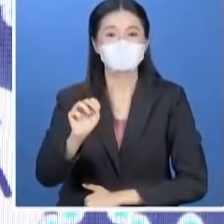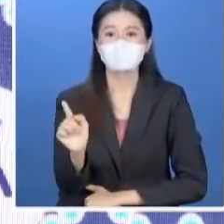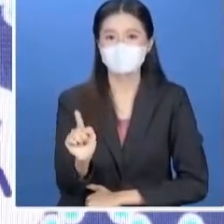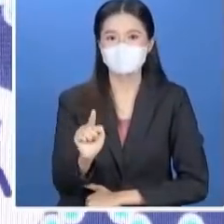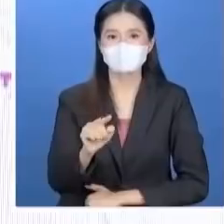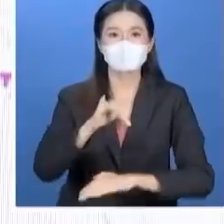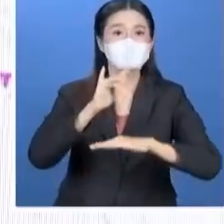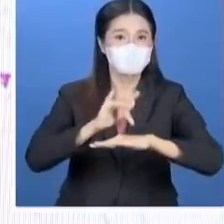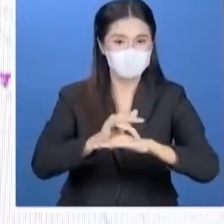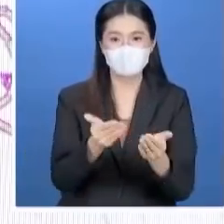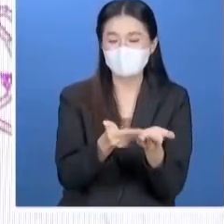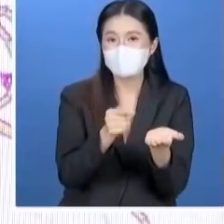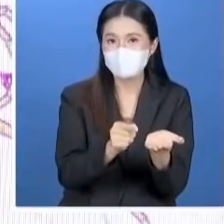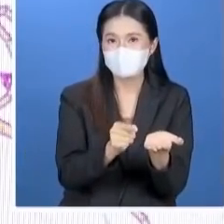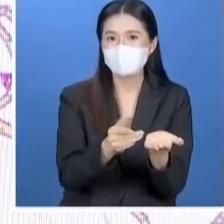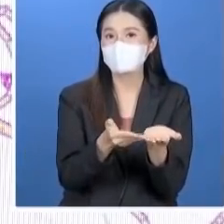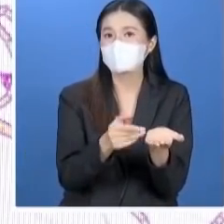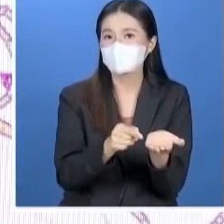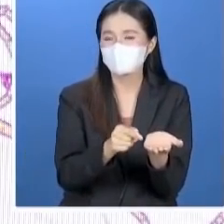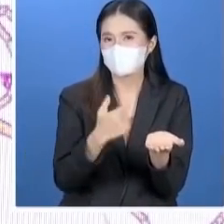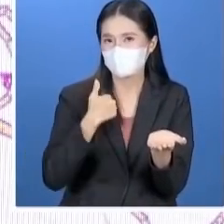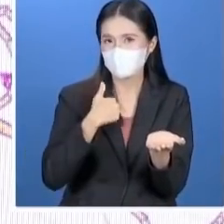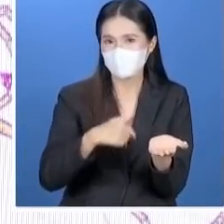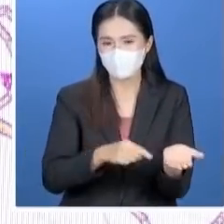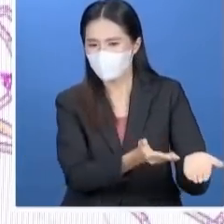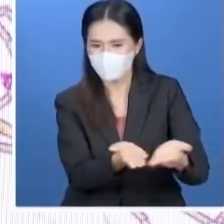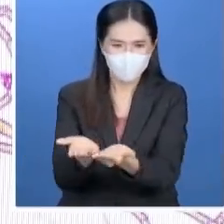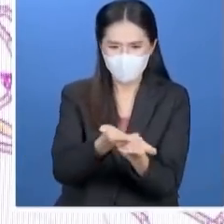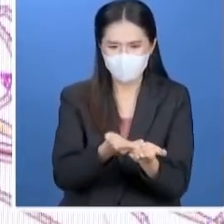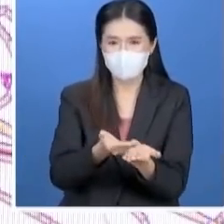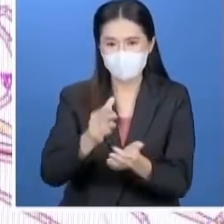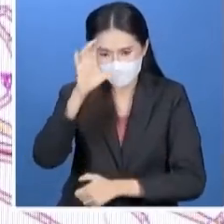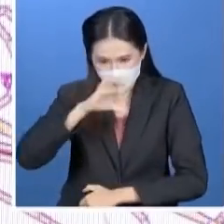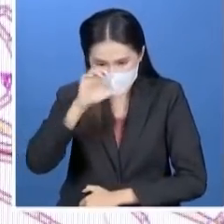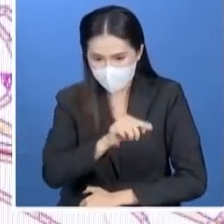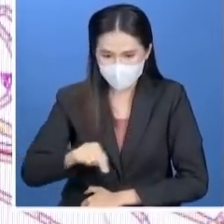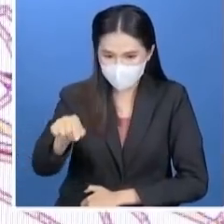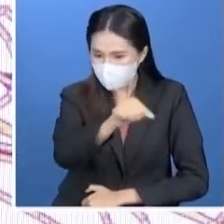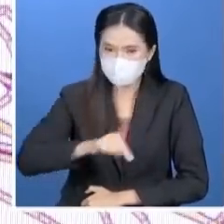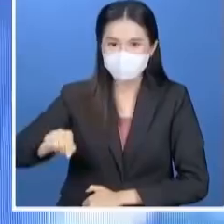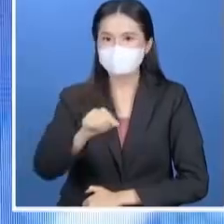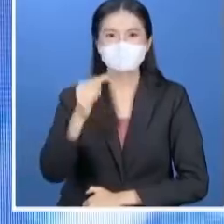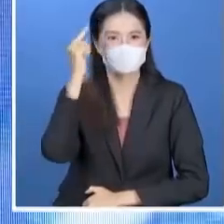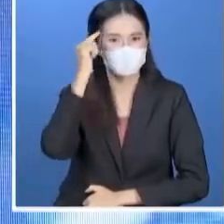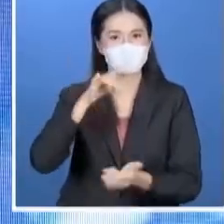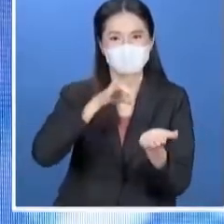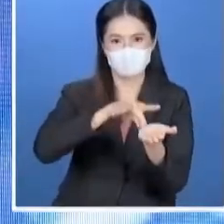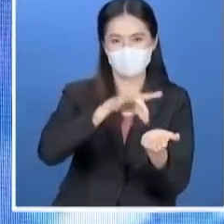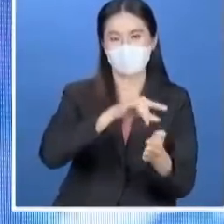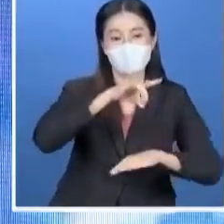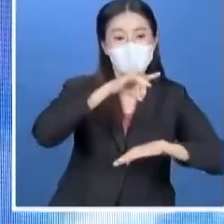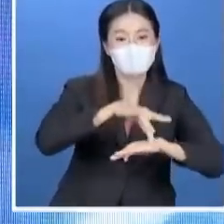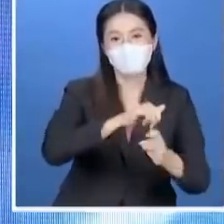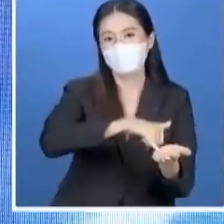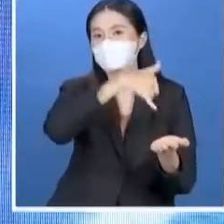กับ GPS เรือหลังจากเหตุการณ์นี้มีการวนค้นหาทั่วบริเวณนี้จึงเชื่อว่าคุณแตงโมตกเรือในจังหว